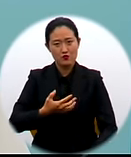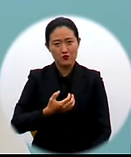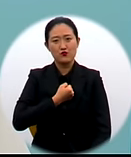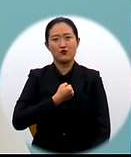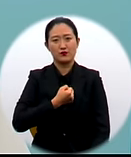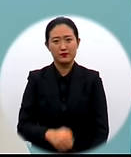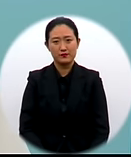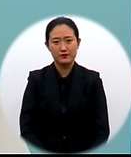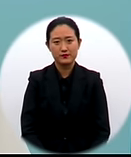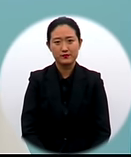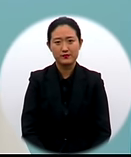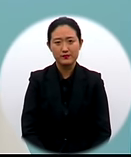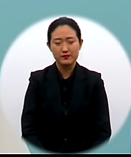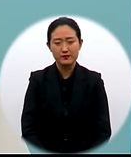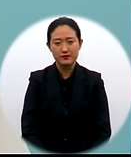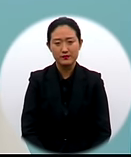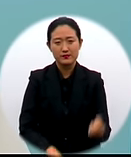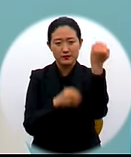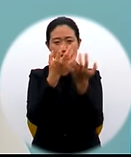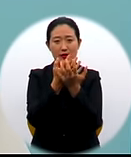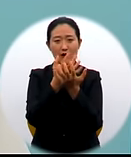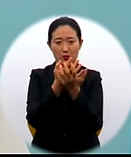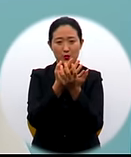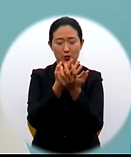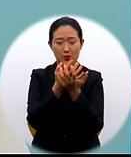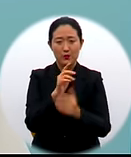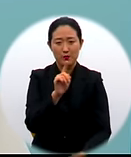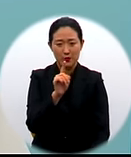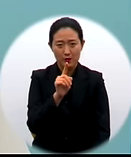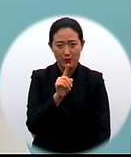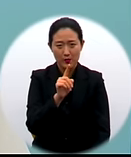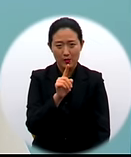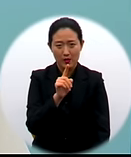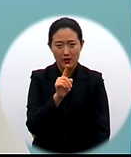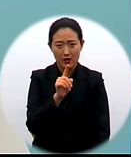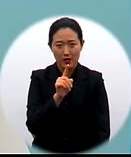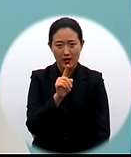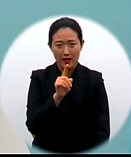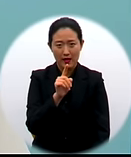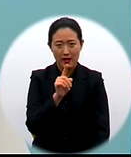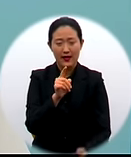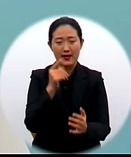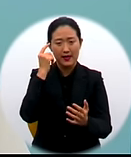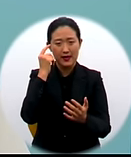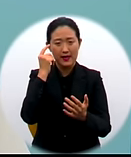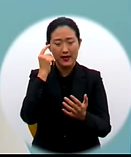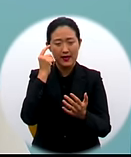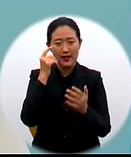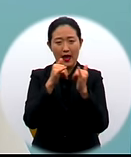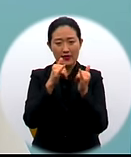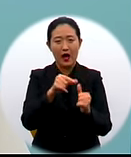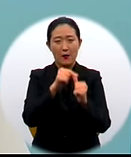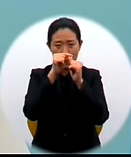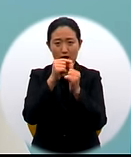어떤 데이터를 근거로 하는 거냐면요. 잡플래닛 같은 경우는 유저들의 프로필을 받습니다. 이력서를 받는다고 보시면 돼요. 그럼 그 이제 이력서에